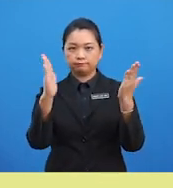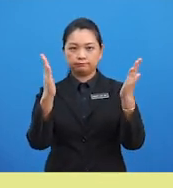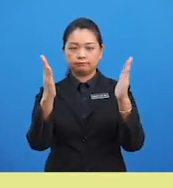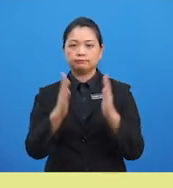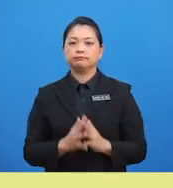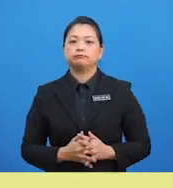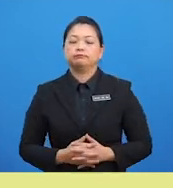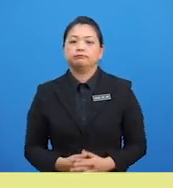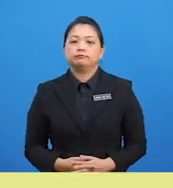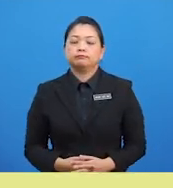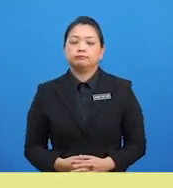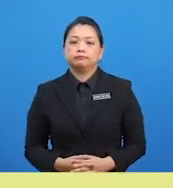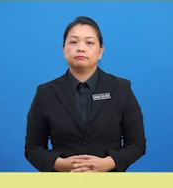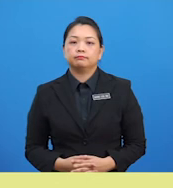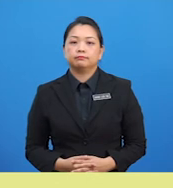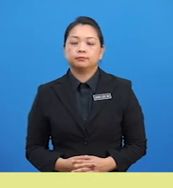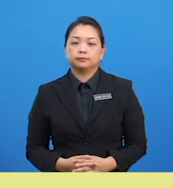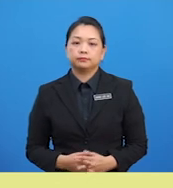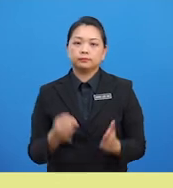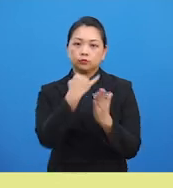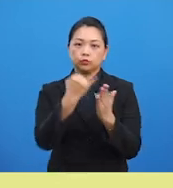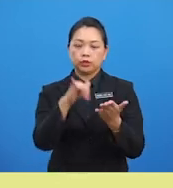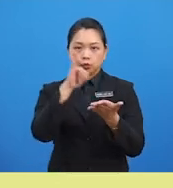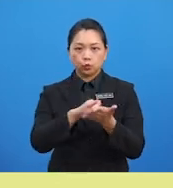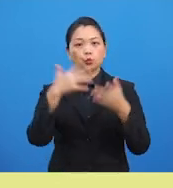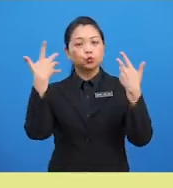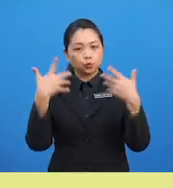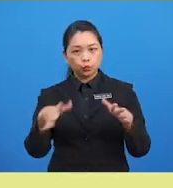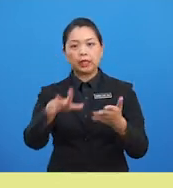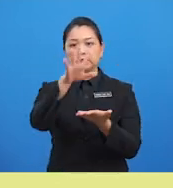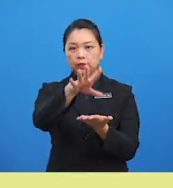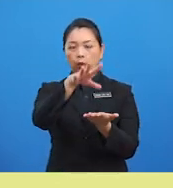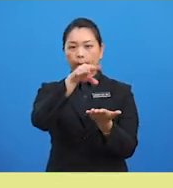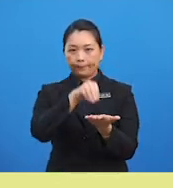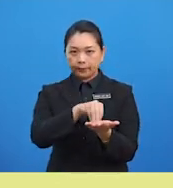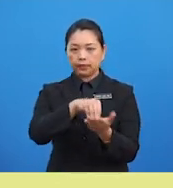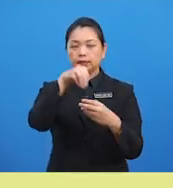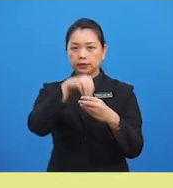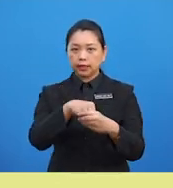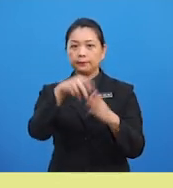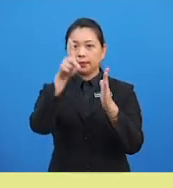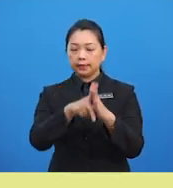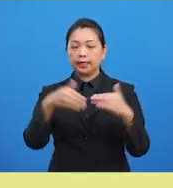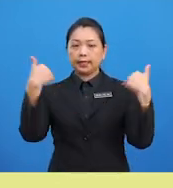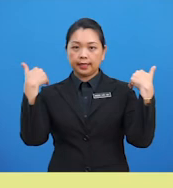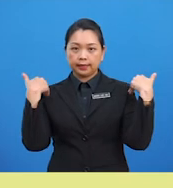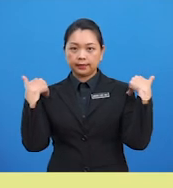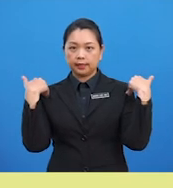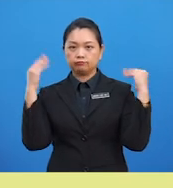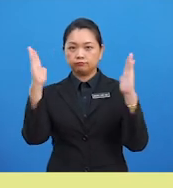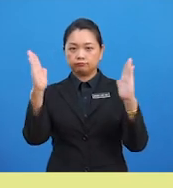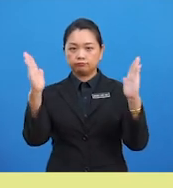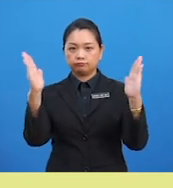Di mana lukisan itu telah disalin dalam keadaan lukisan itu